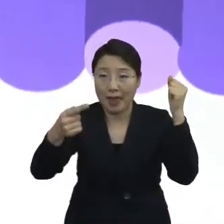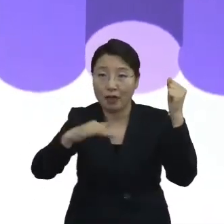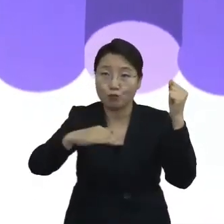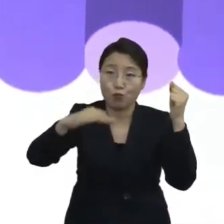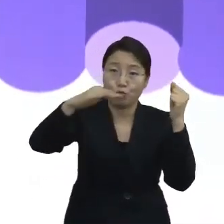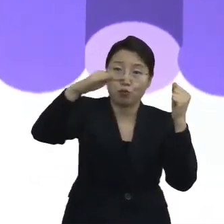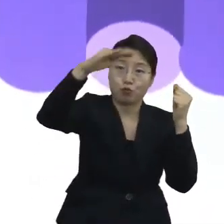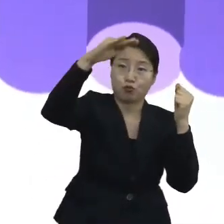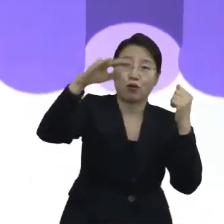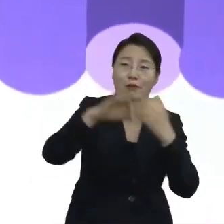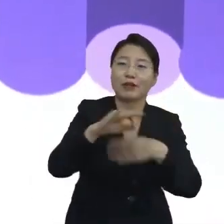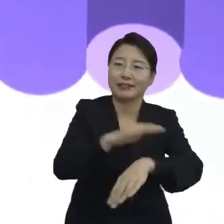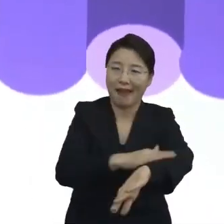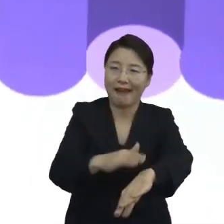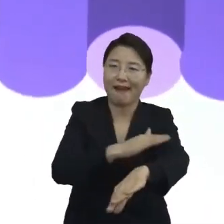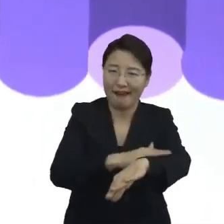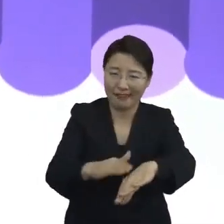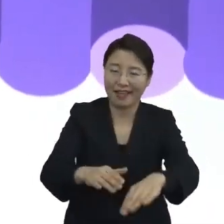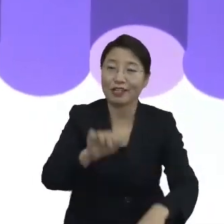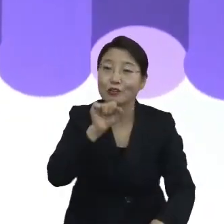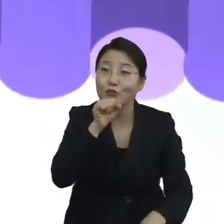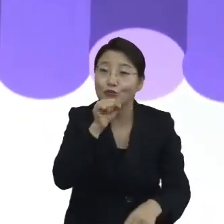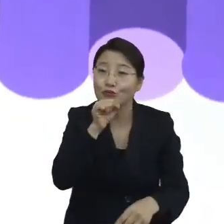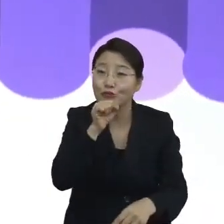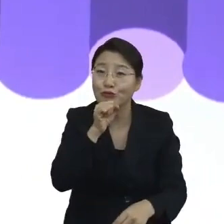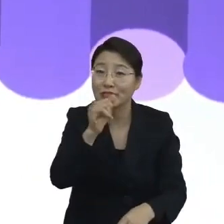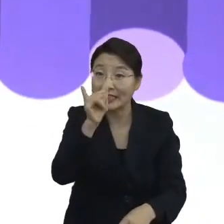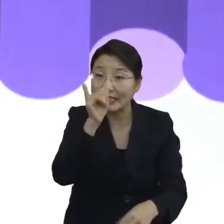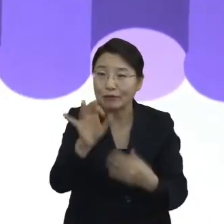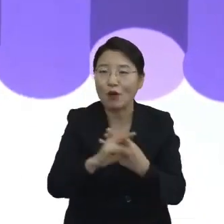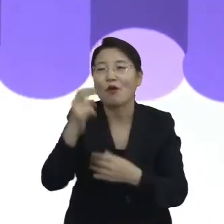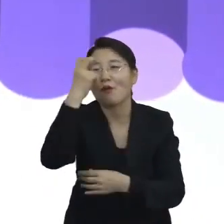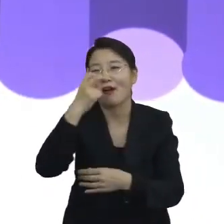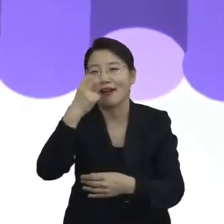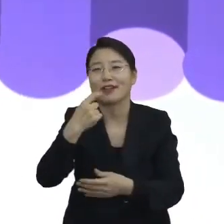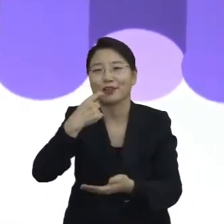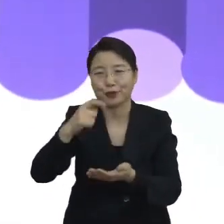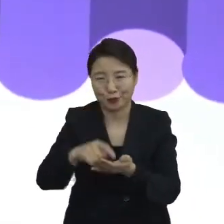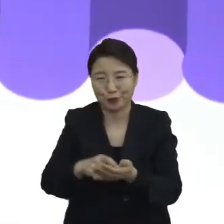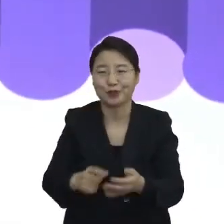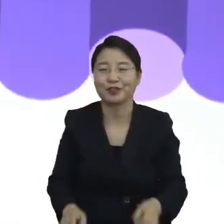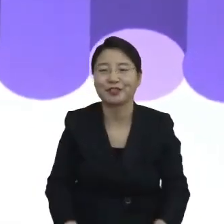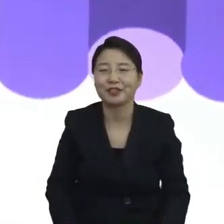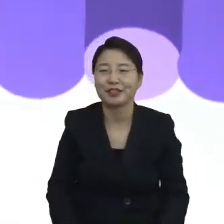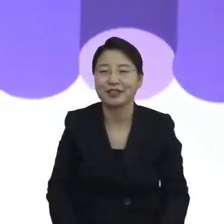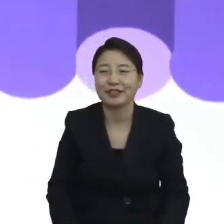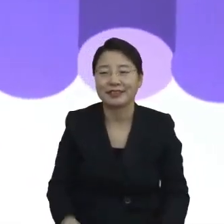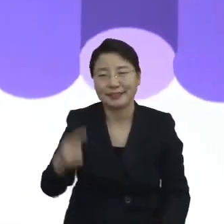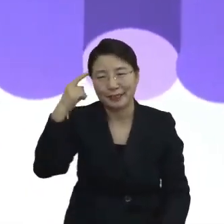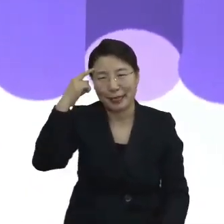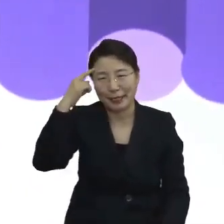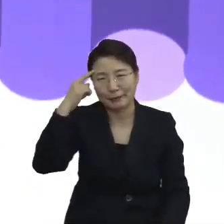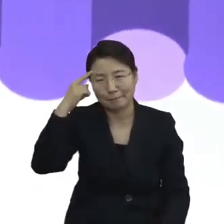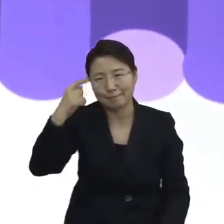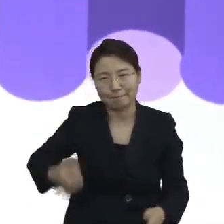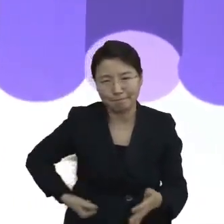거로 보시면 그렇게 딱 수치화 해놓으면 이제 이게 관리가 되기 시작하는 거죠. 그러니까 의지를 담아서 하고